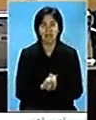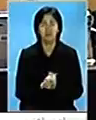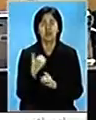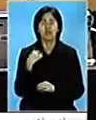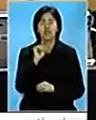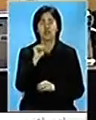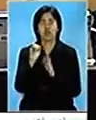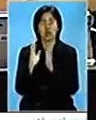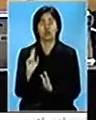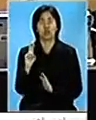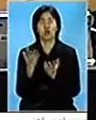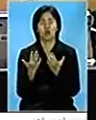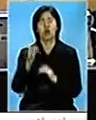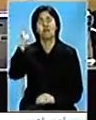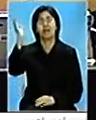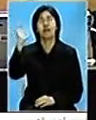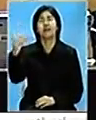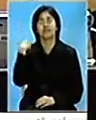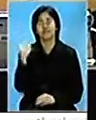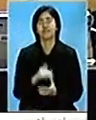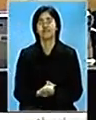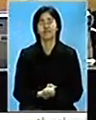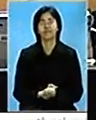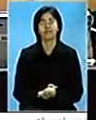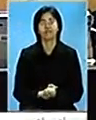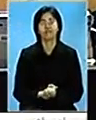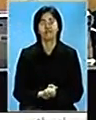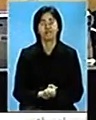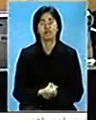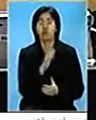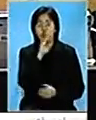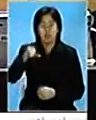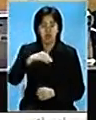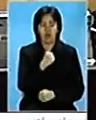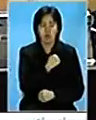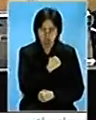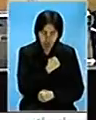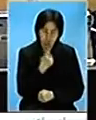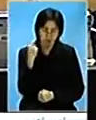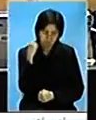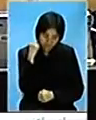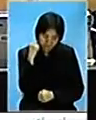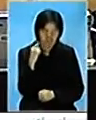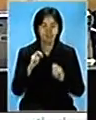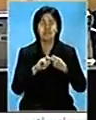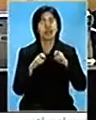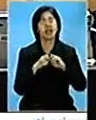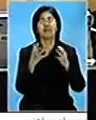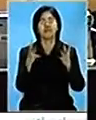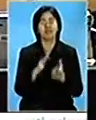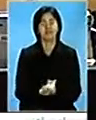าชิกอีก2ท่านรออภิปรายนะครับถ้าหากว่าทุกท่านเนี่ยอดทนฟังซึ่งกันและกันเนี่ยมันก็ไม่มีปัญหาหรอก